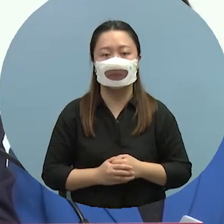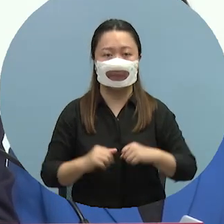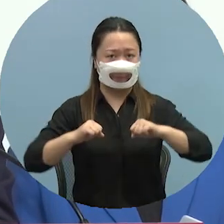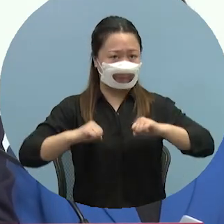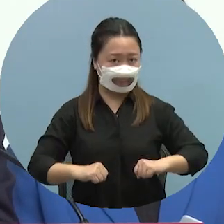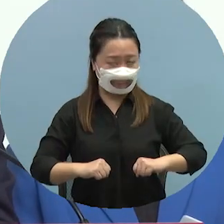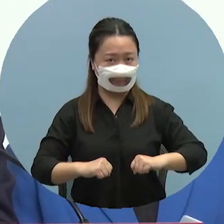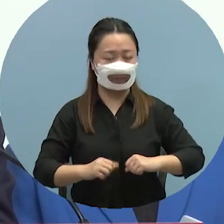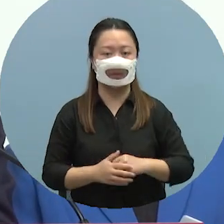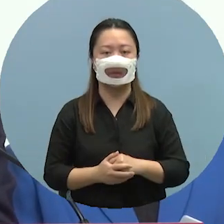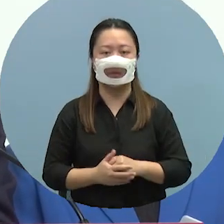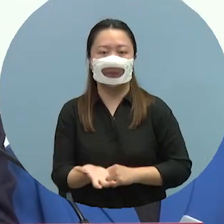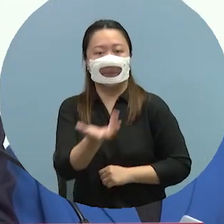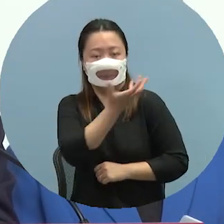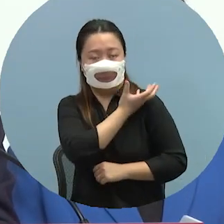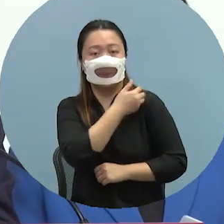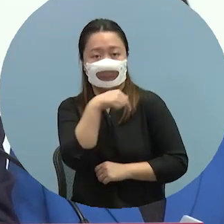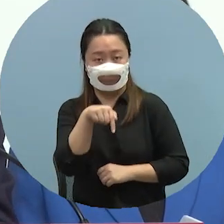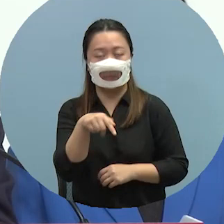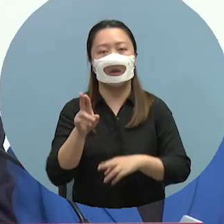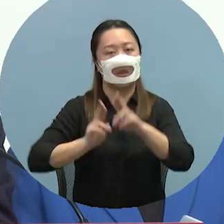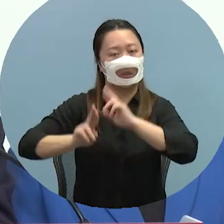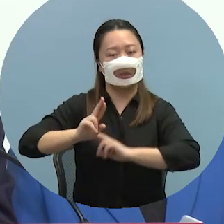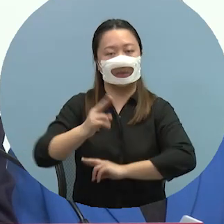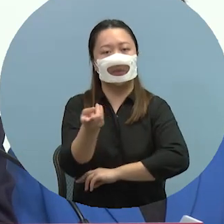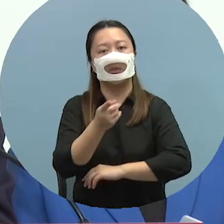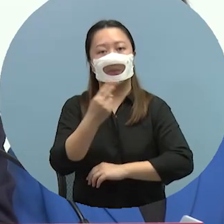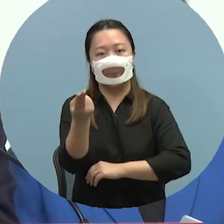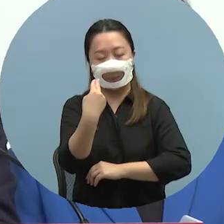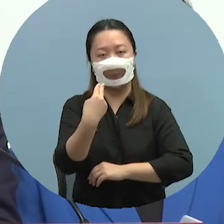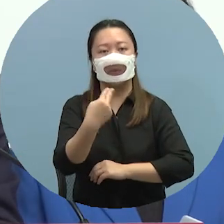坚毅地承担这个历史的使命，